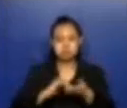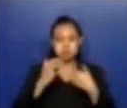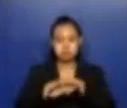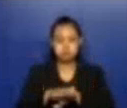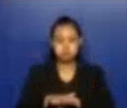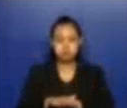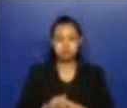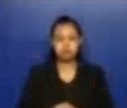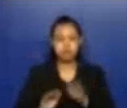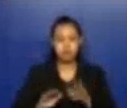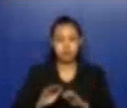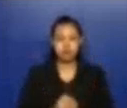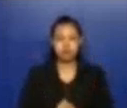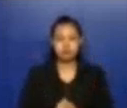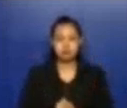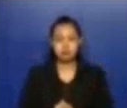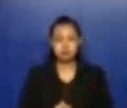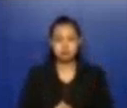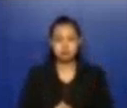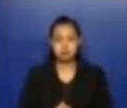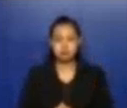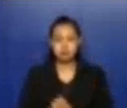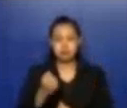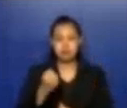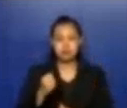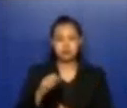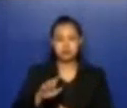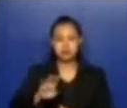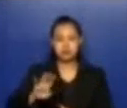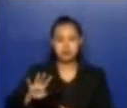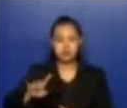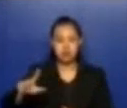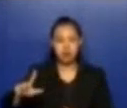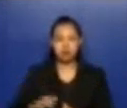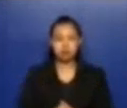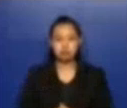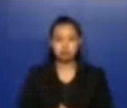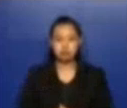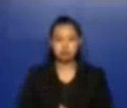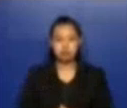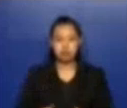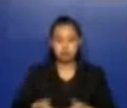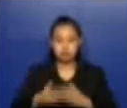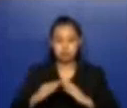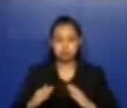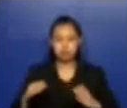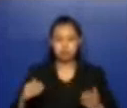อันนี้คือเงินอุดหนุนอะไรครับไม่เคยมีมาก่อนและมาตั้งอยู่ในราย